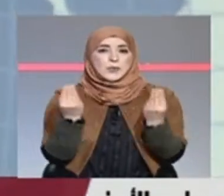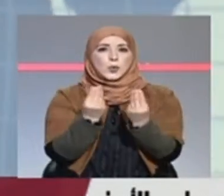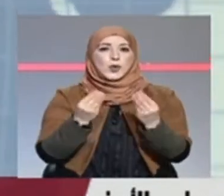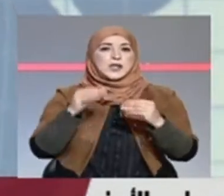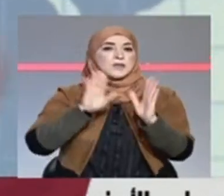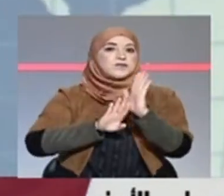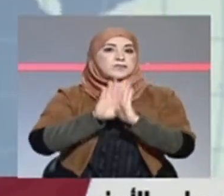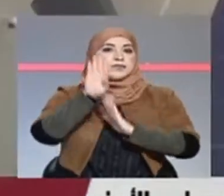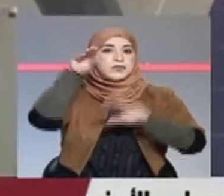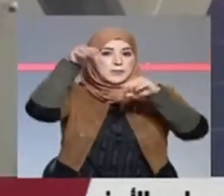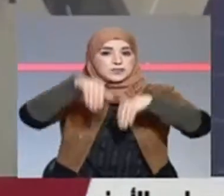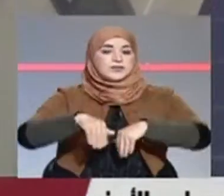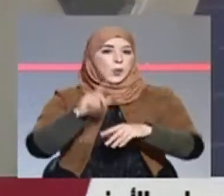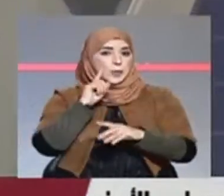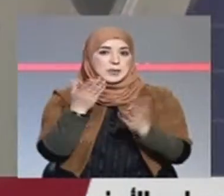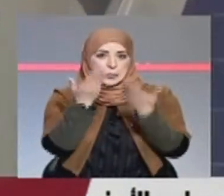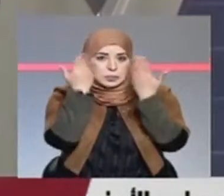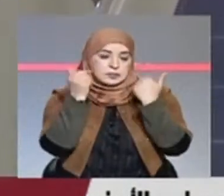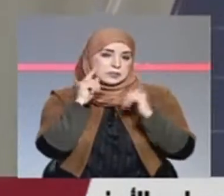توقعات